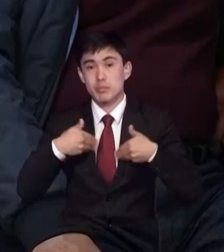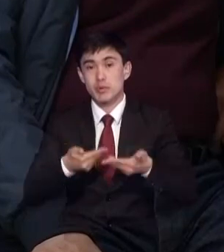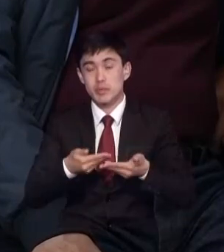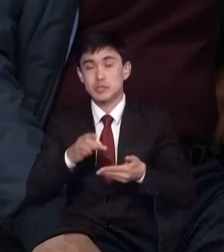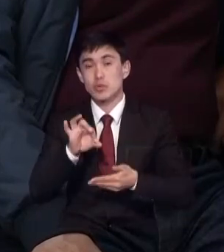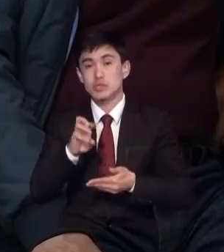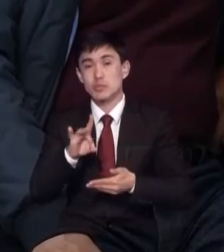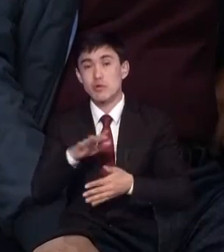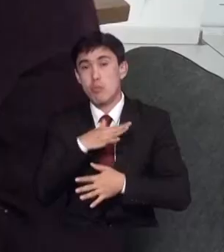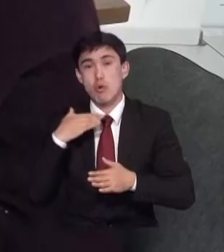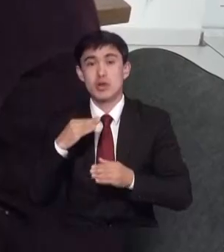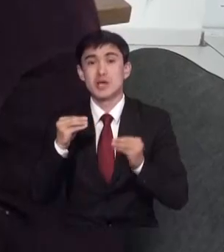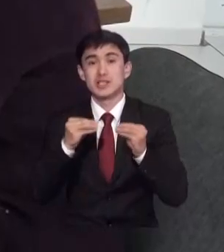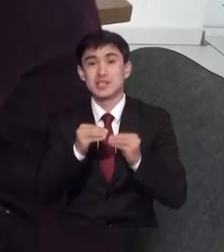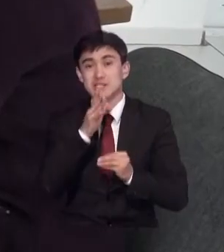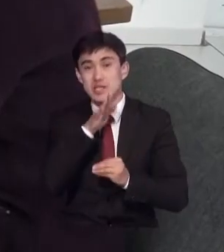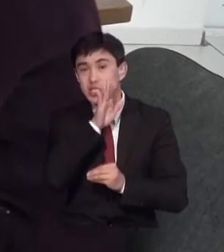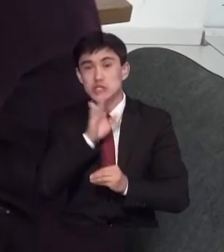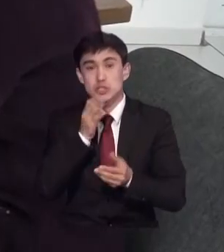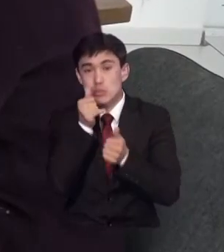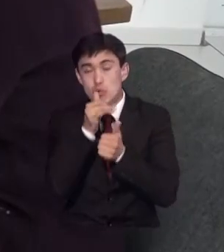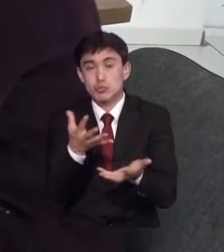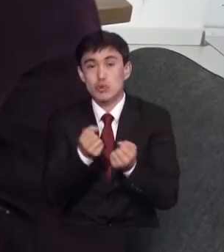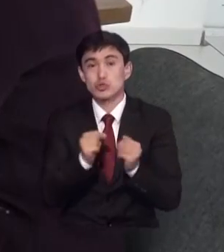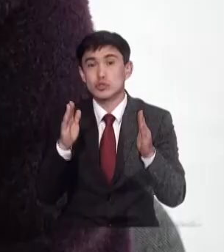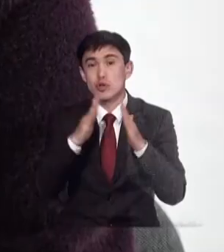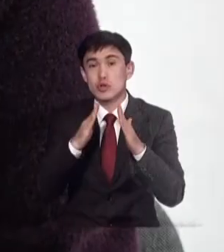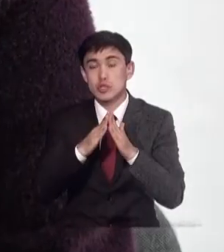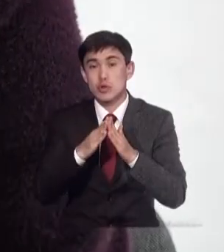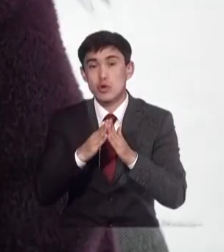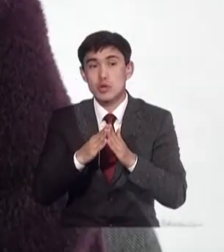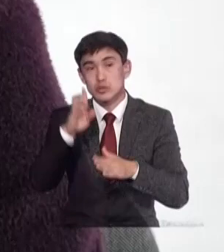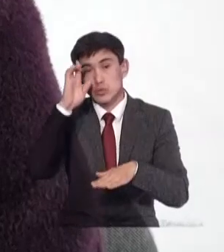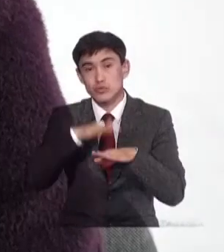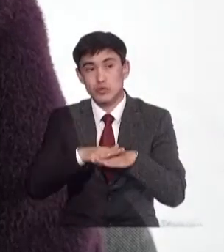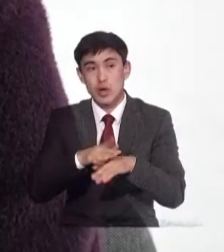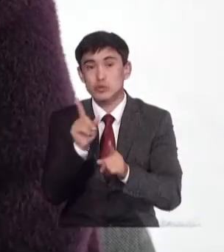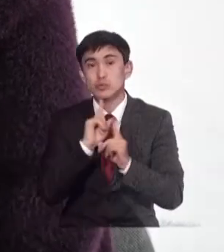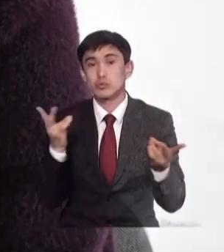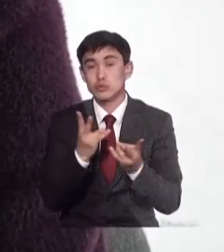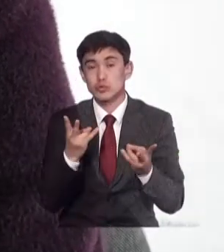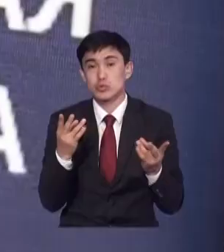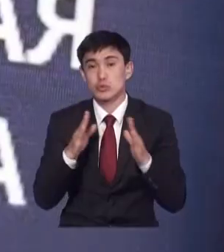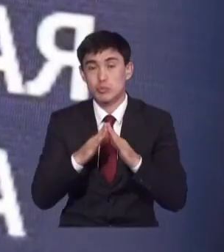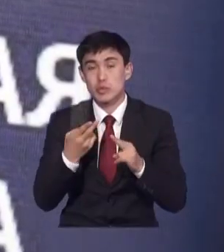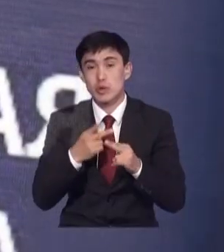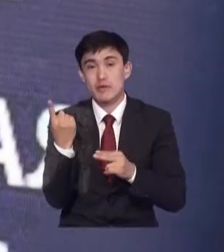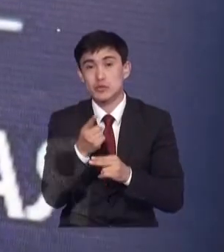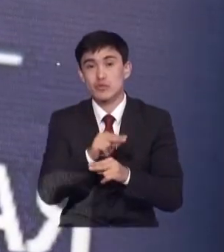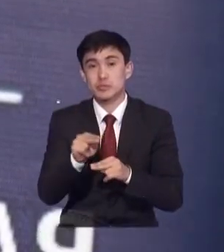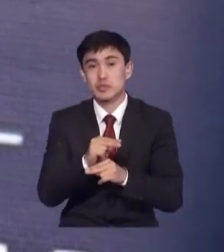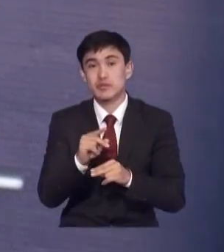Сапиева. Женщина более 10 лет не может получить жилье из госфонда. Сауле испытывает особую нужду в квадратных метрах, поскольку в одиночку